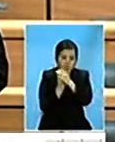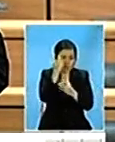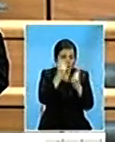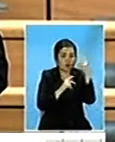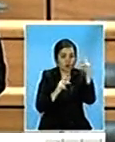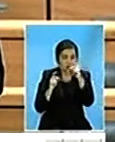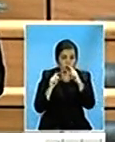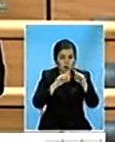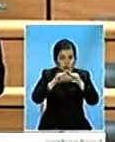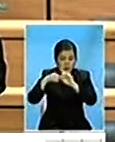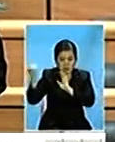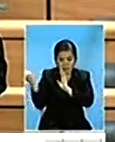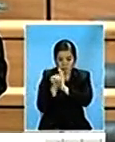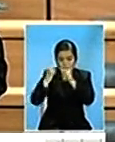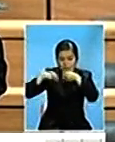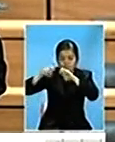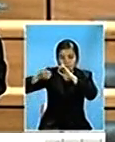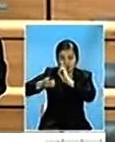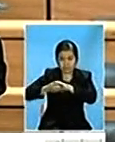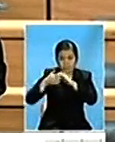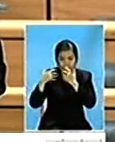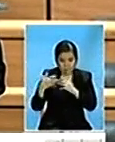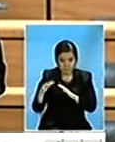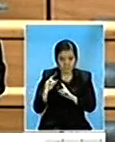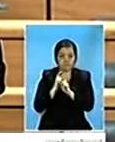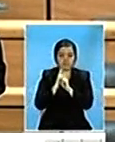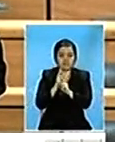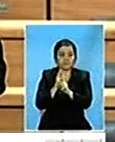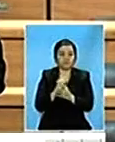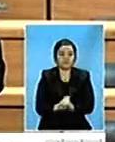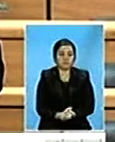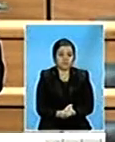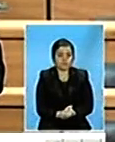ประเทศไทยได้จดทะเบียนในอนุสัญญาเรมซ่